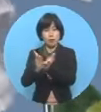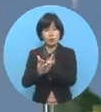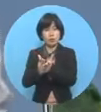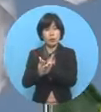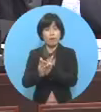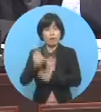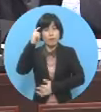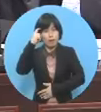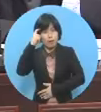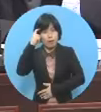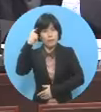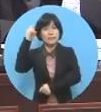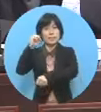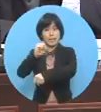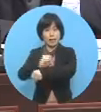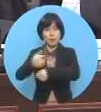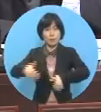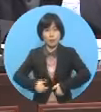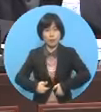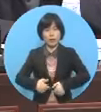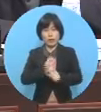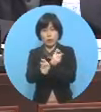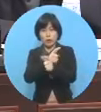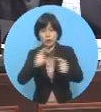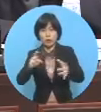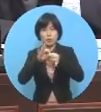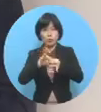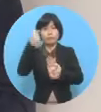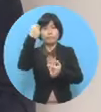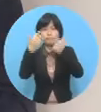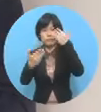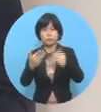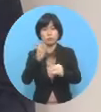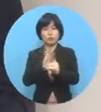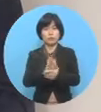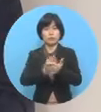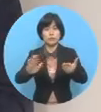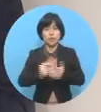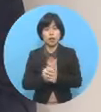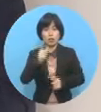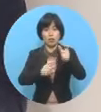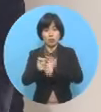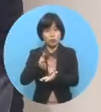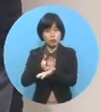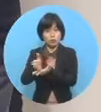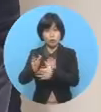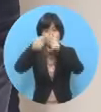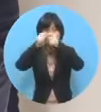각계각층의 다양한 의견과 지혜가 요구되어 폭넓은 채널을 통해 자문을 구하고